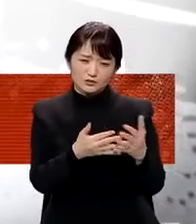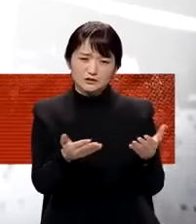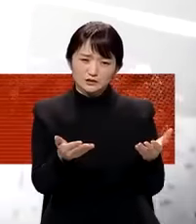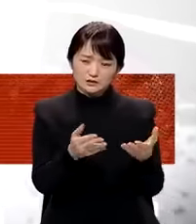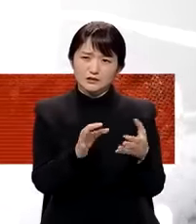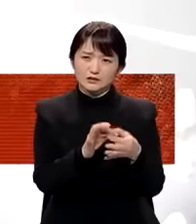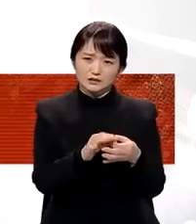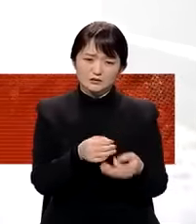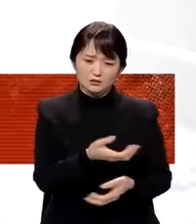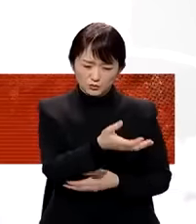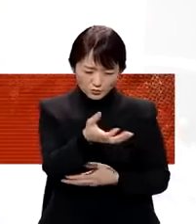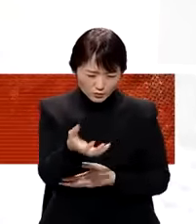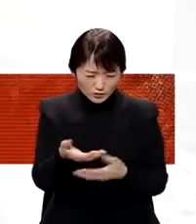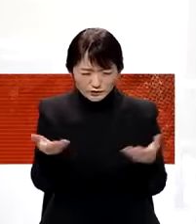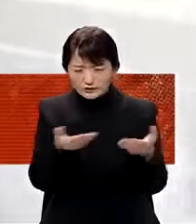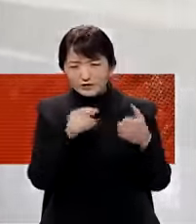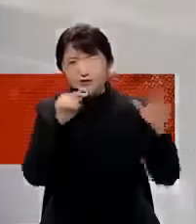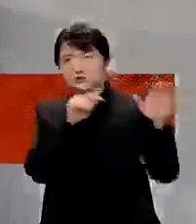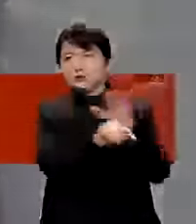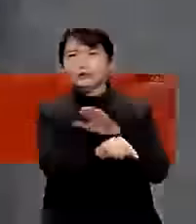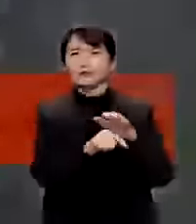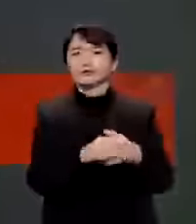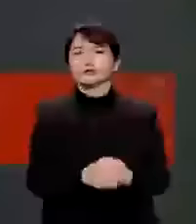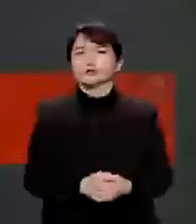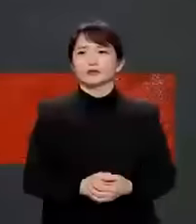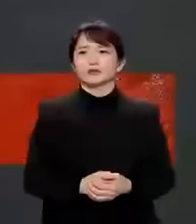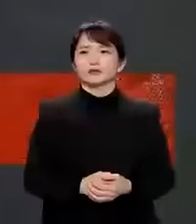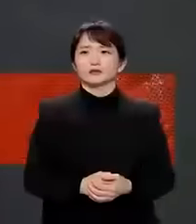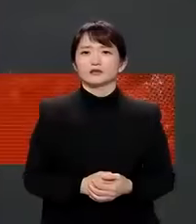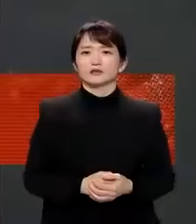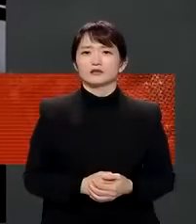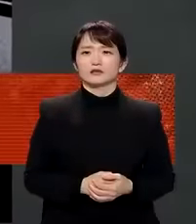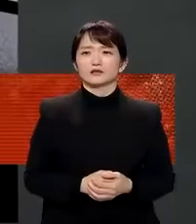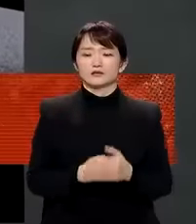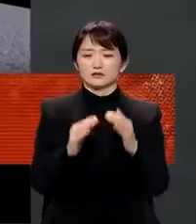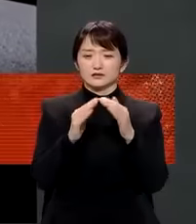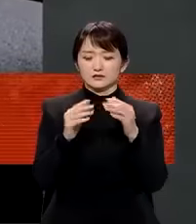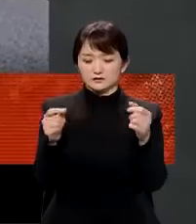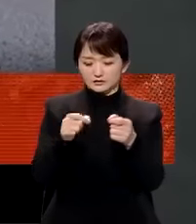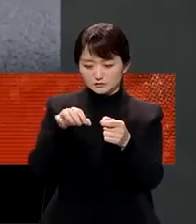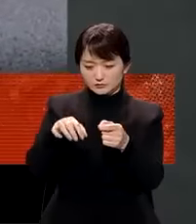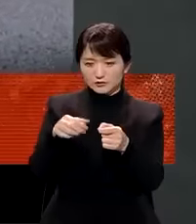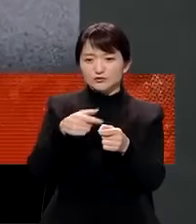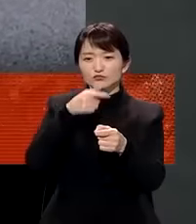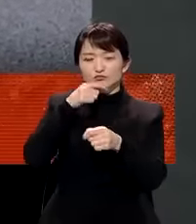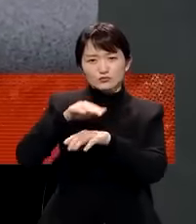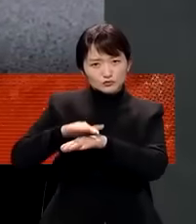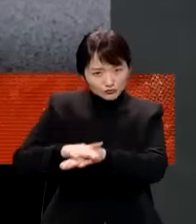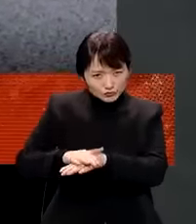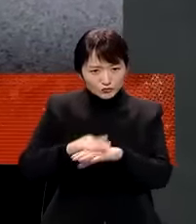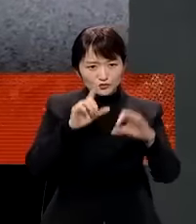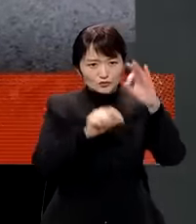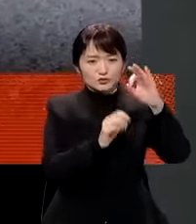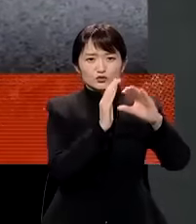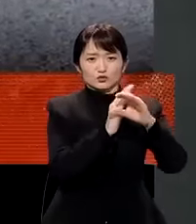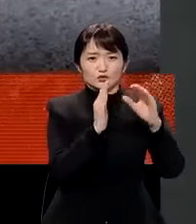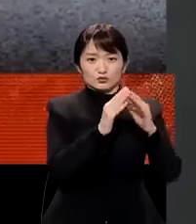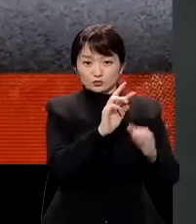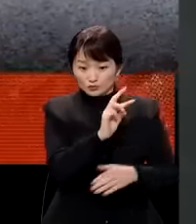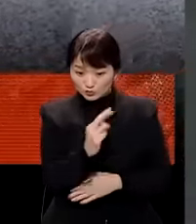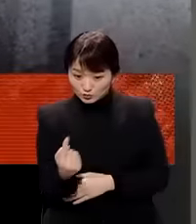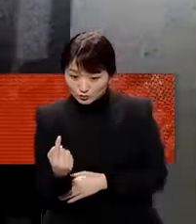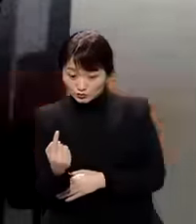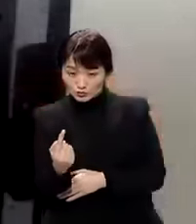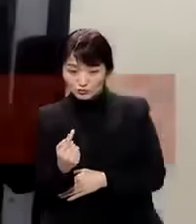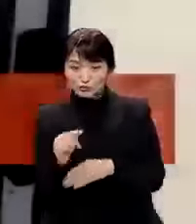여기저기 출장을 다니던 중이어서 그렇게 생수만 집 앞에 둔 채로 10월 중순 쯤에야 집에 들어가게 됩니다 그런데 문앞에 있어야 할 그 두